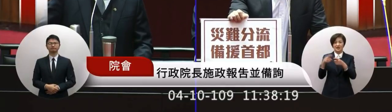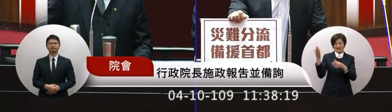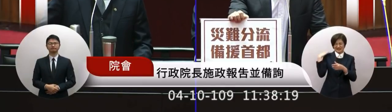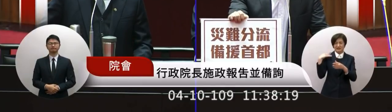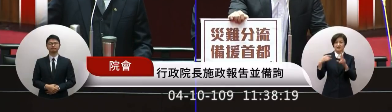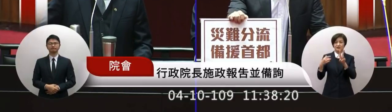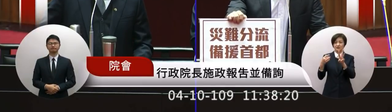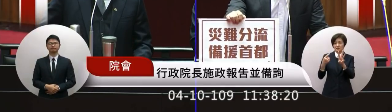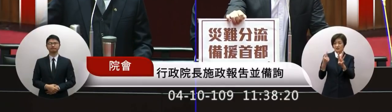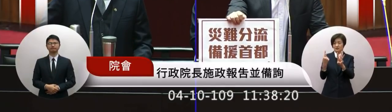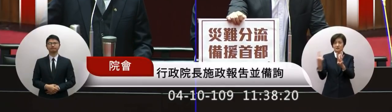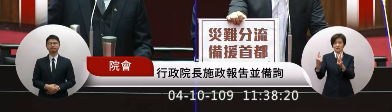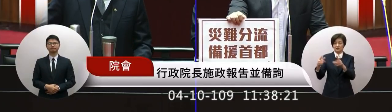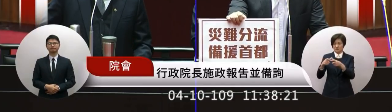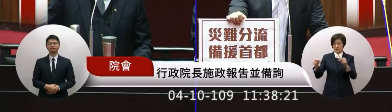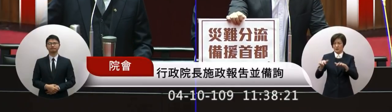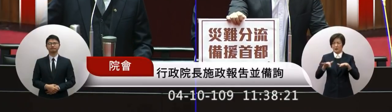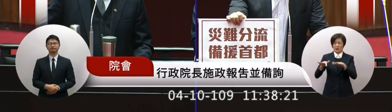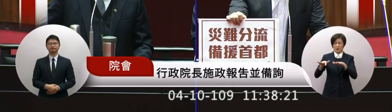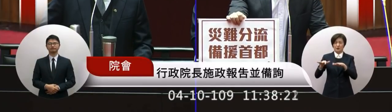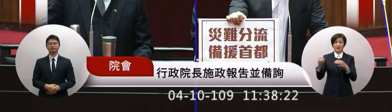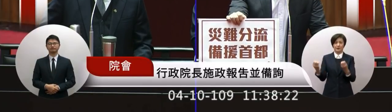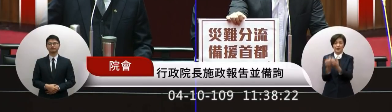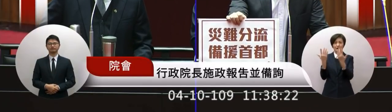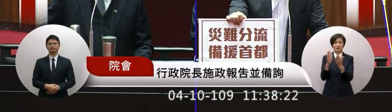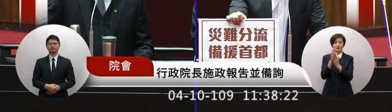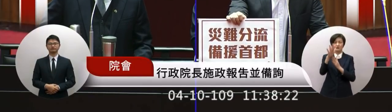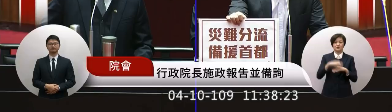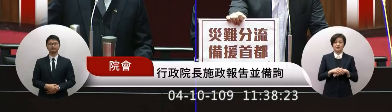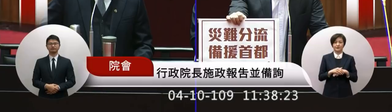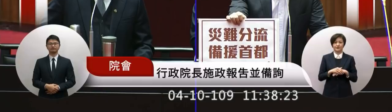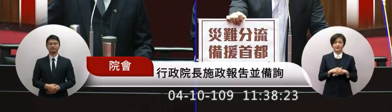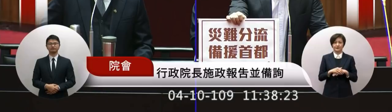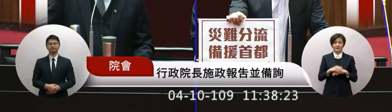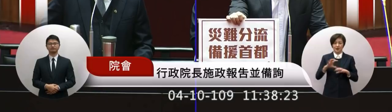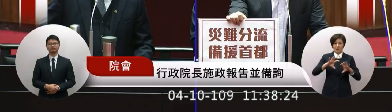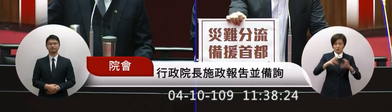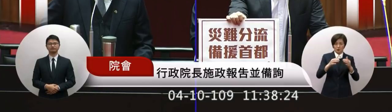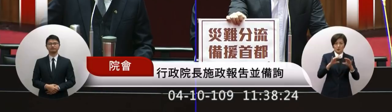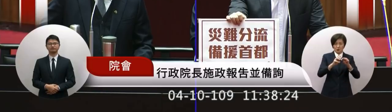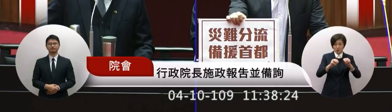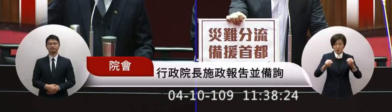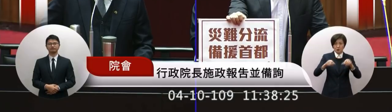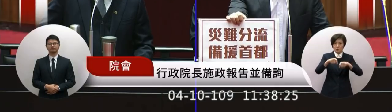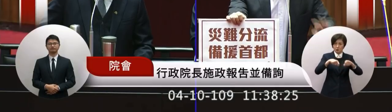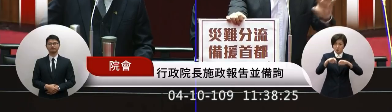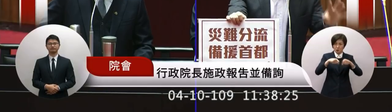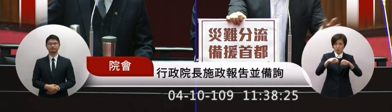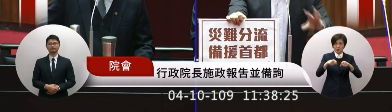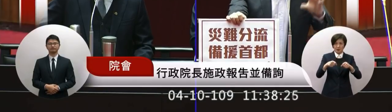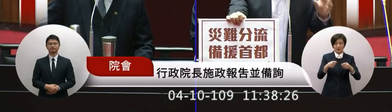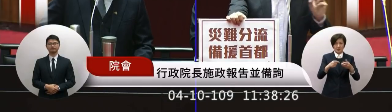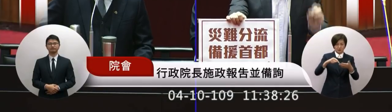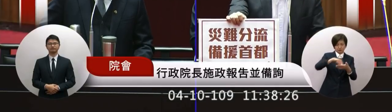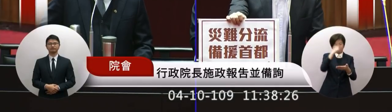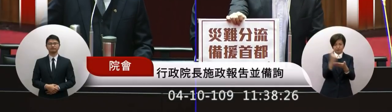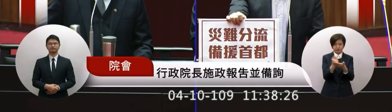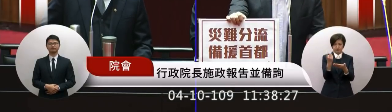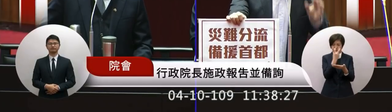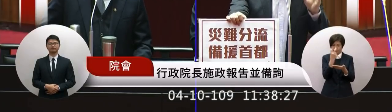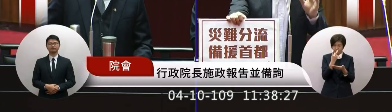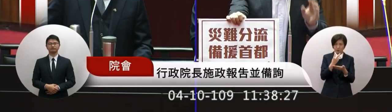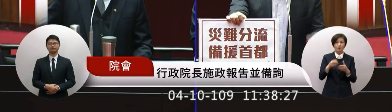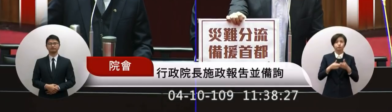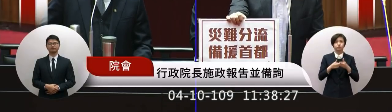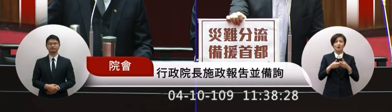的时阵，因做出一个代志吼，就是讲咱的国土规划的时机点要检讨，要通盘检讨，偌久要讨论一遍。